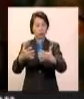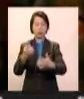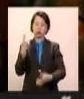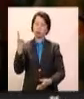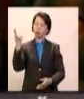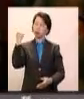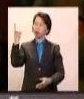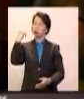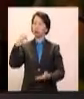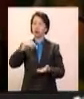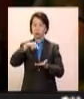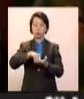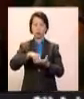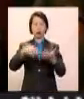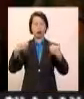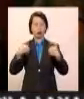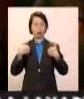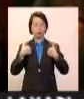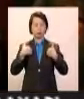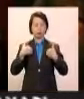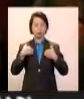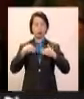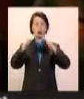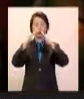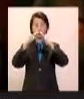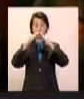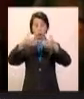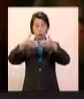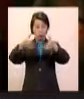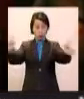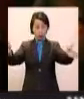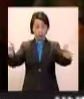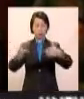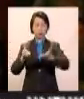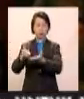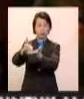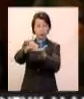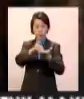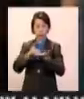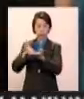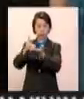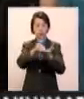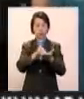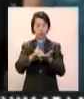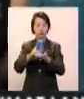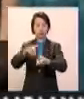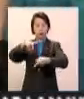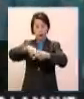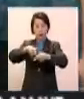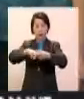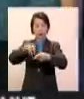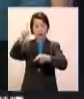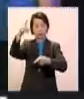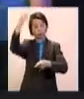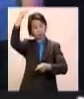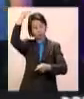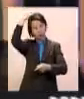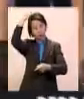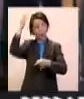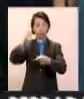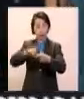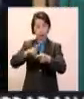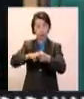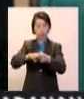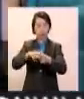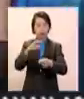Baru-baru ini telah diadakan rumah terbuka di Pabali, di Klang, dan